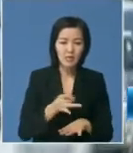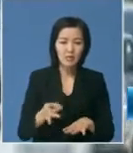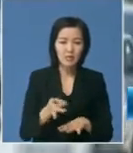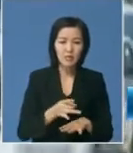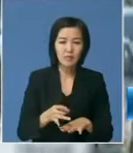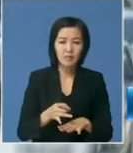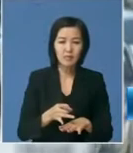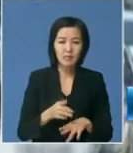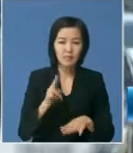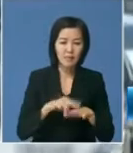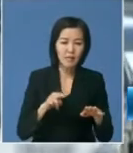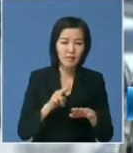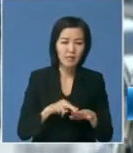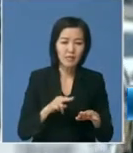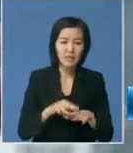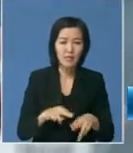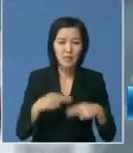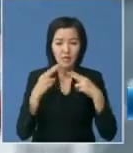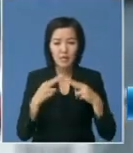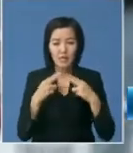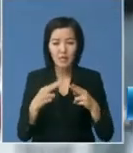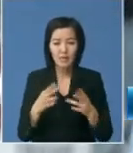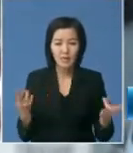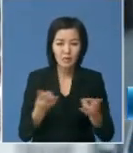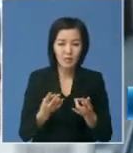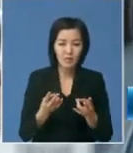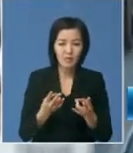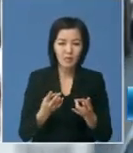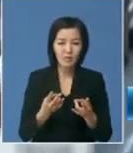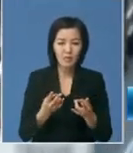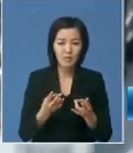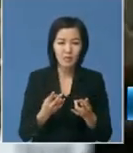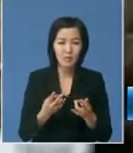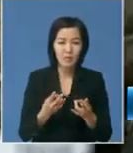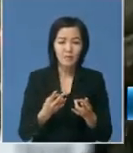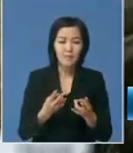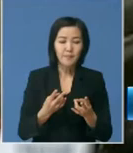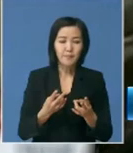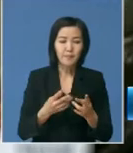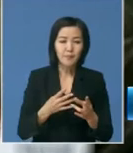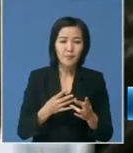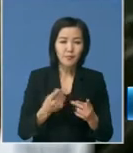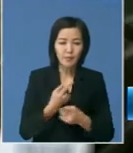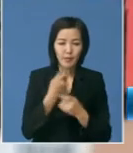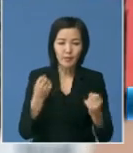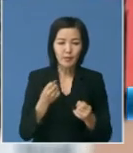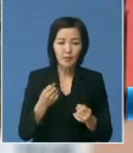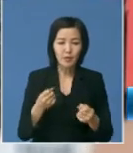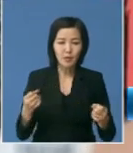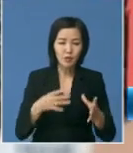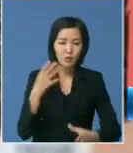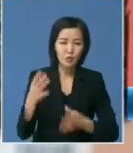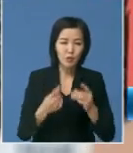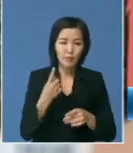министрлігі полицейлерді қырағылыққа шақырып отыр. Дүниежүзілік денсаулық сақтау ұйымының мәліметінше жол апатынан әлемде